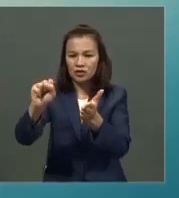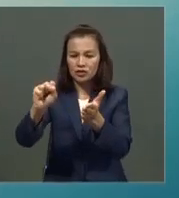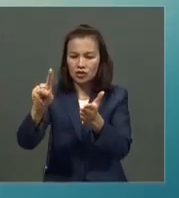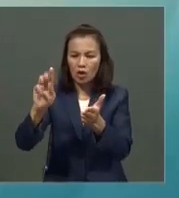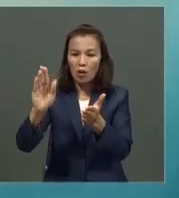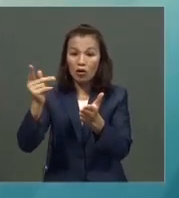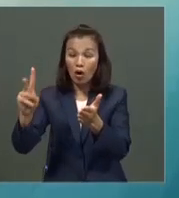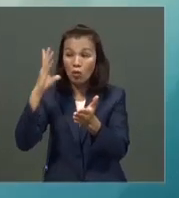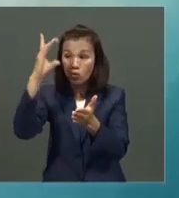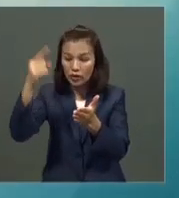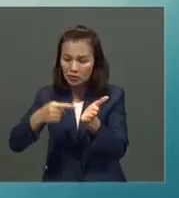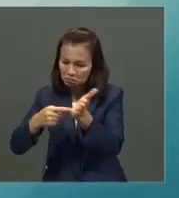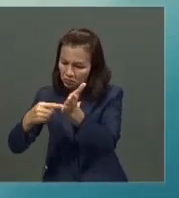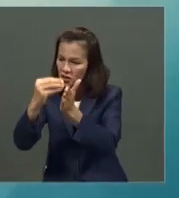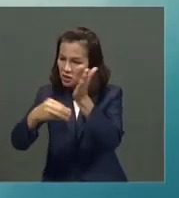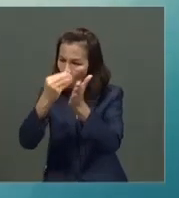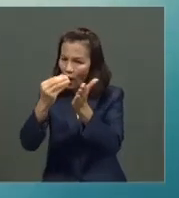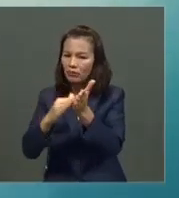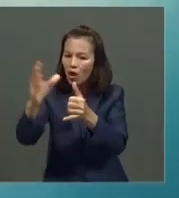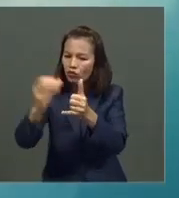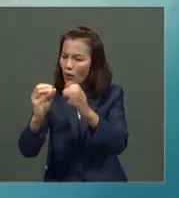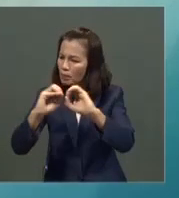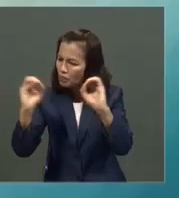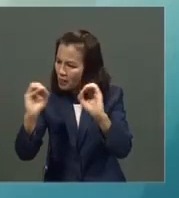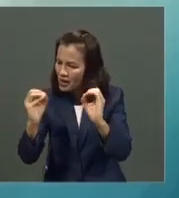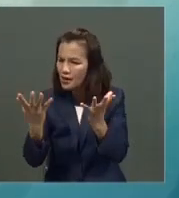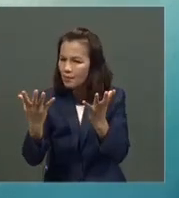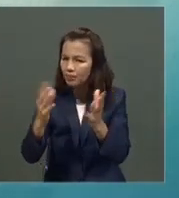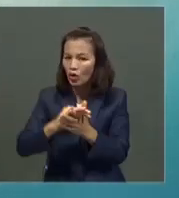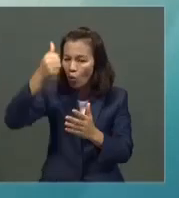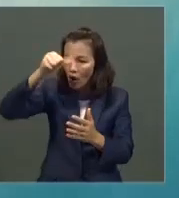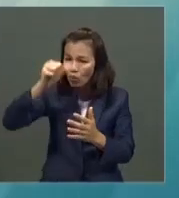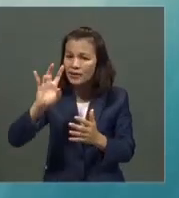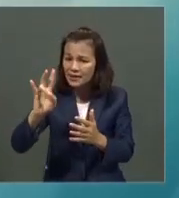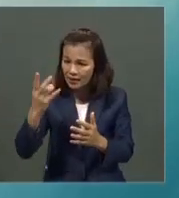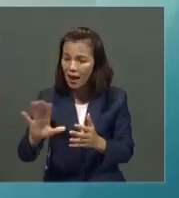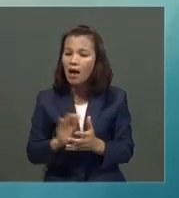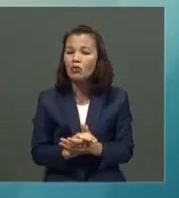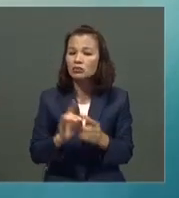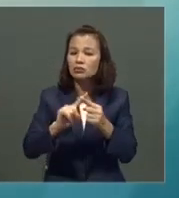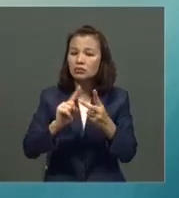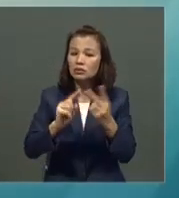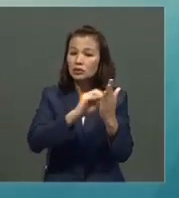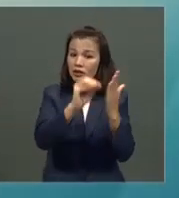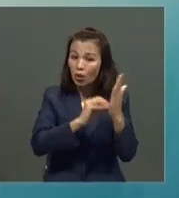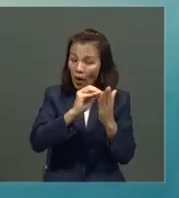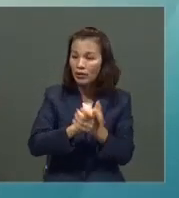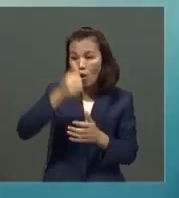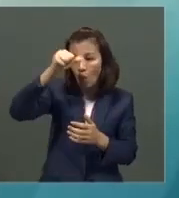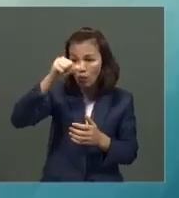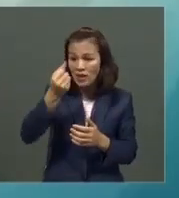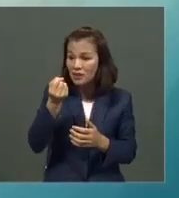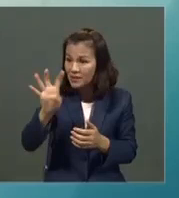ค่ะหมายความว่าถ้าเขาไม่มีผู้ติดเชื้อต่อเนื่องกันมาเกิน7วันแล้วหรือบางจังหวัดเกิน14